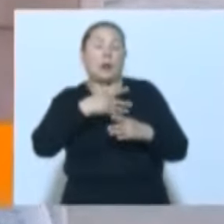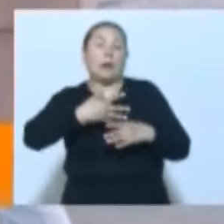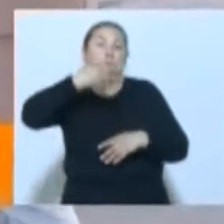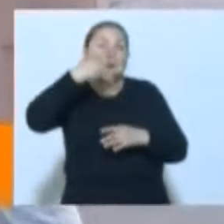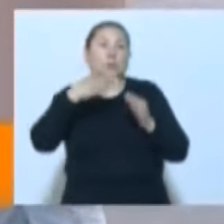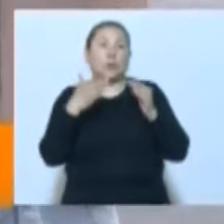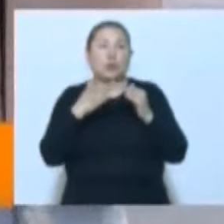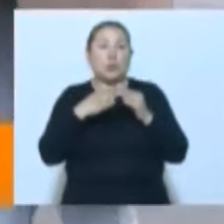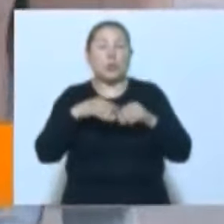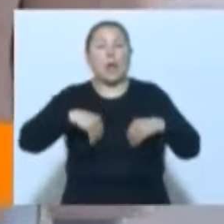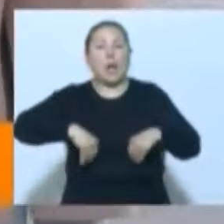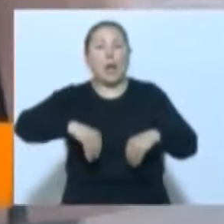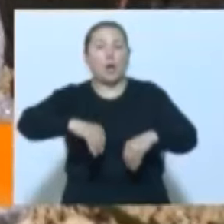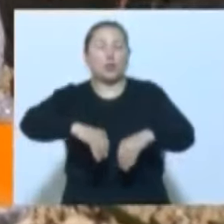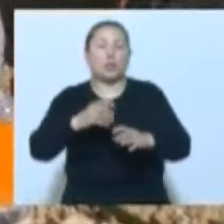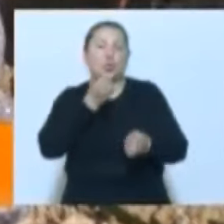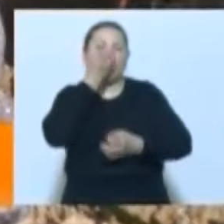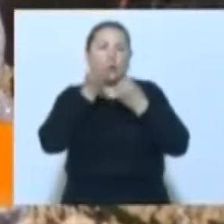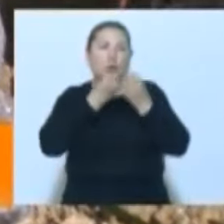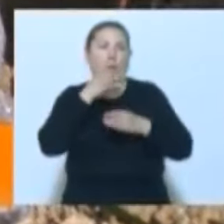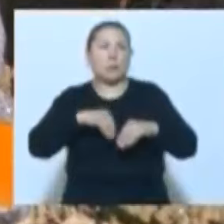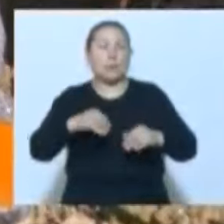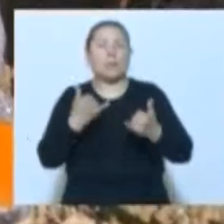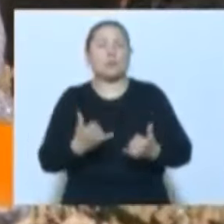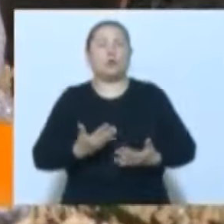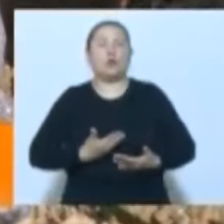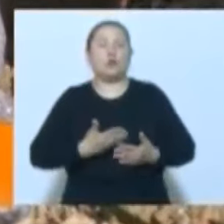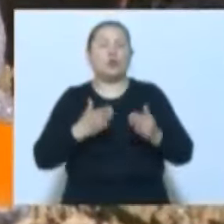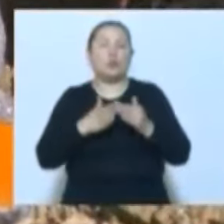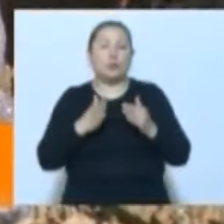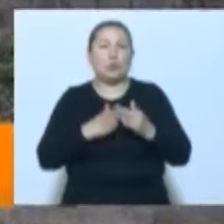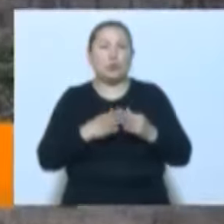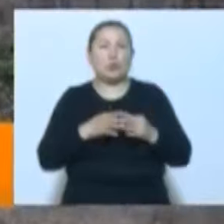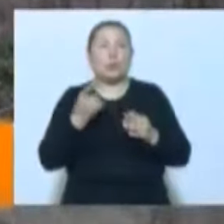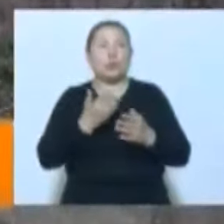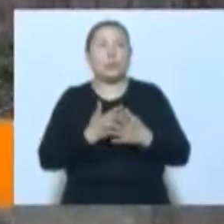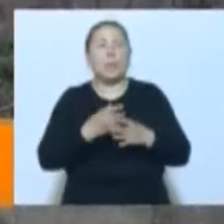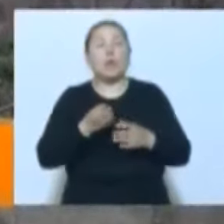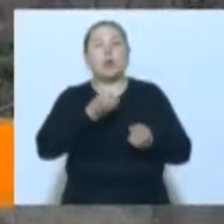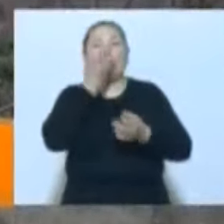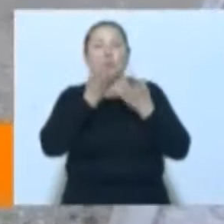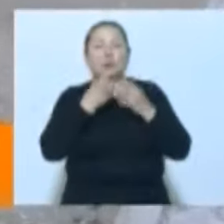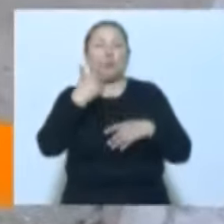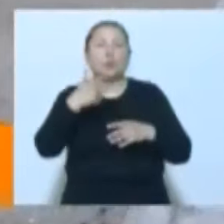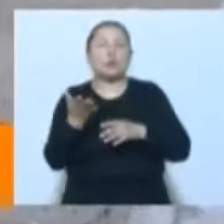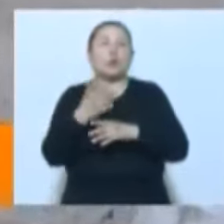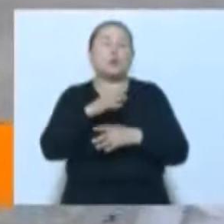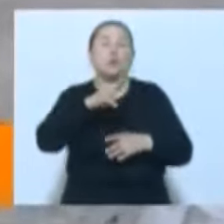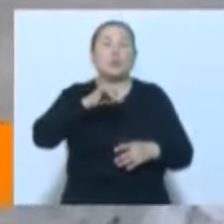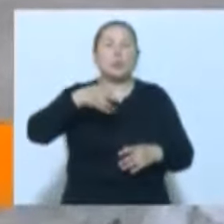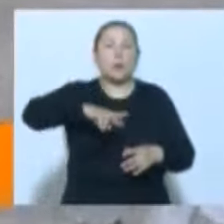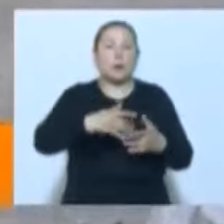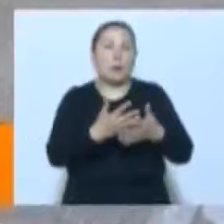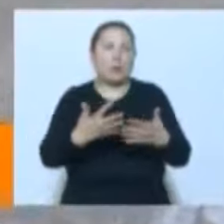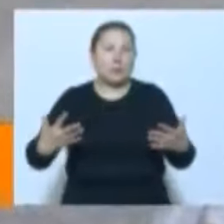қоныстанғалы ағаш отырғызып гүл егуді қолға алған. Қазір тұрғын үй ауласында 100 шақты раушан гүлі, 30 туй ағашы мен 4